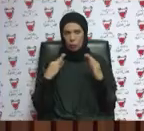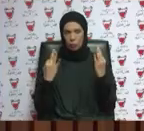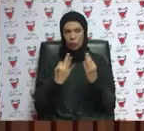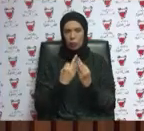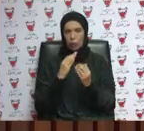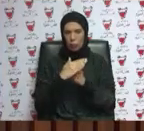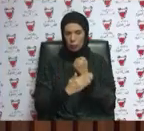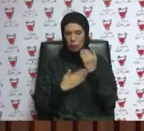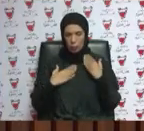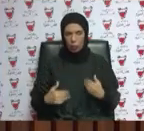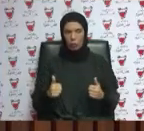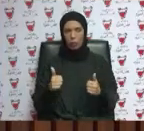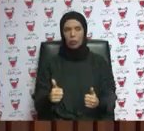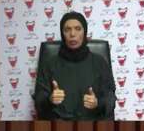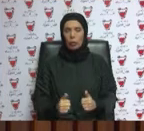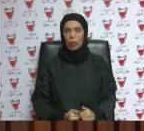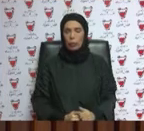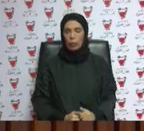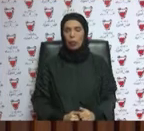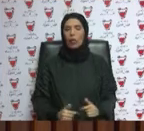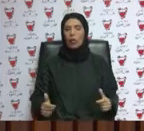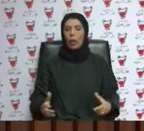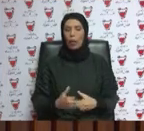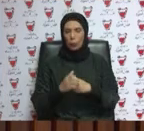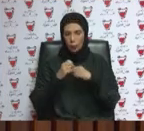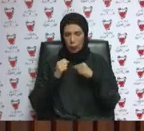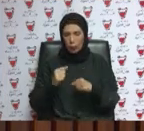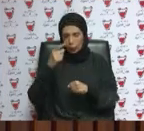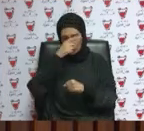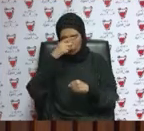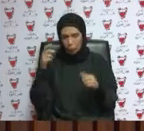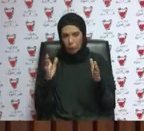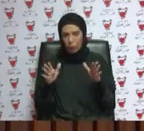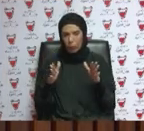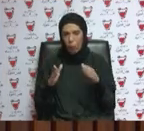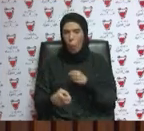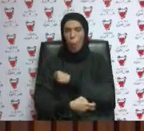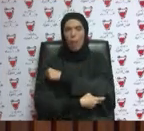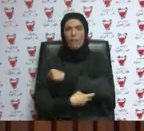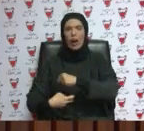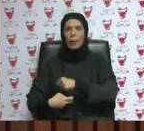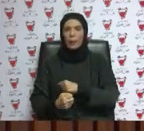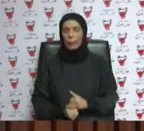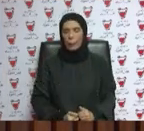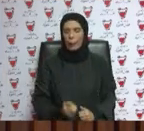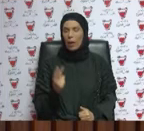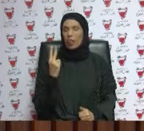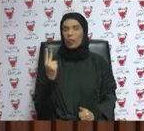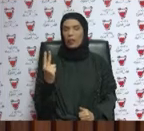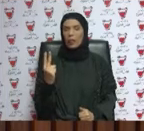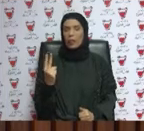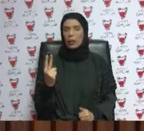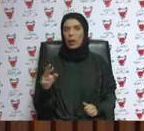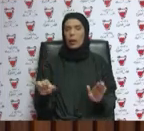والرعاية الصحية، وتعمل على وقايتهم من براثن الجهل والخوف والفاقة. 2.